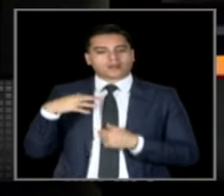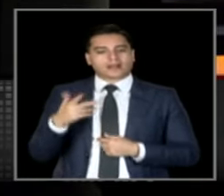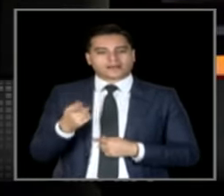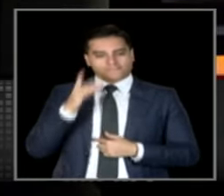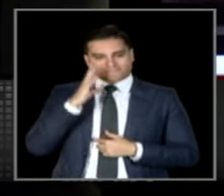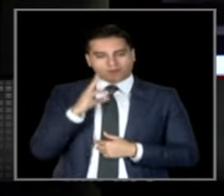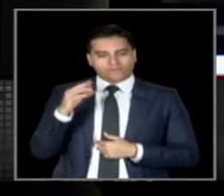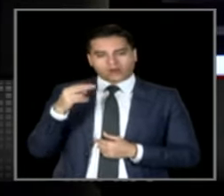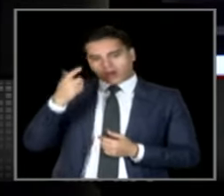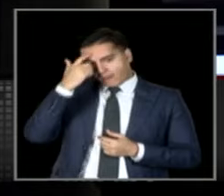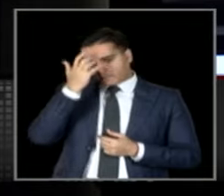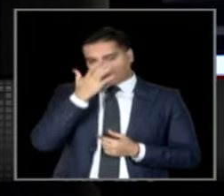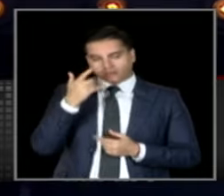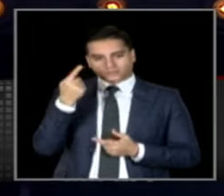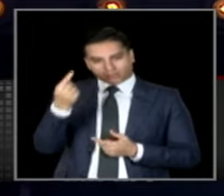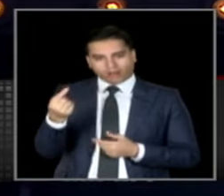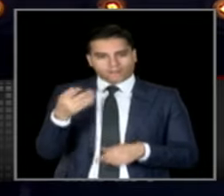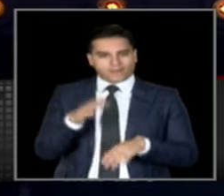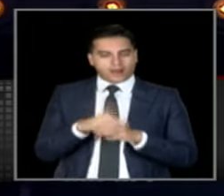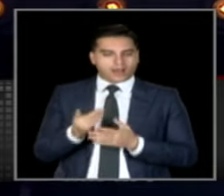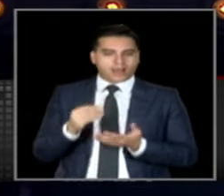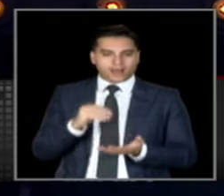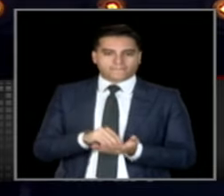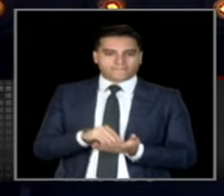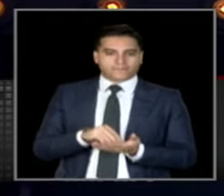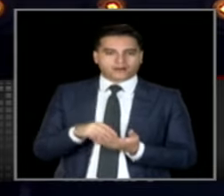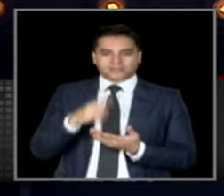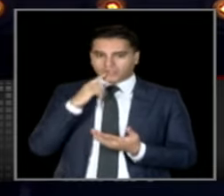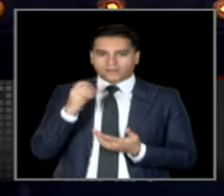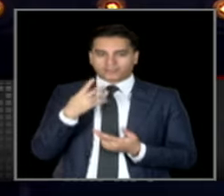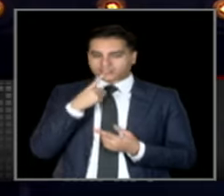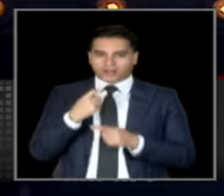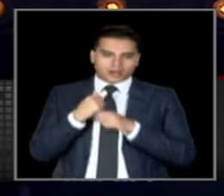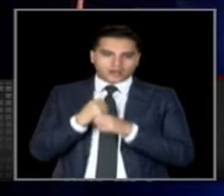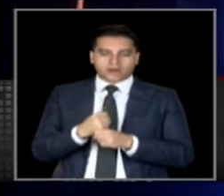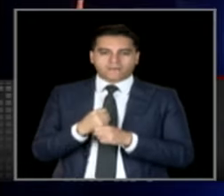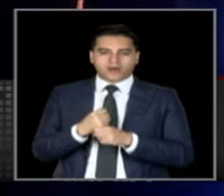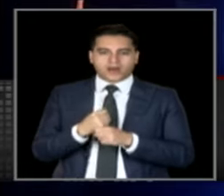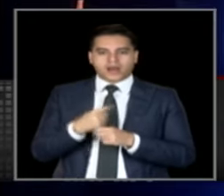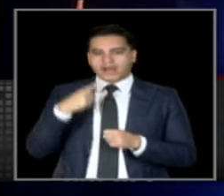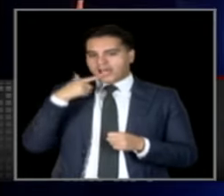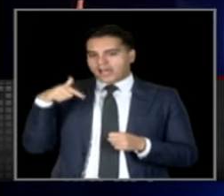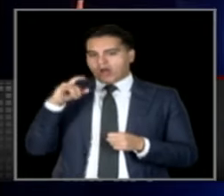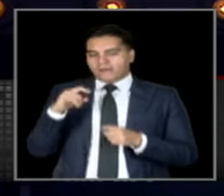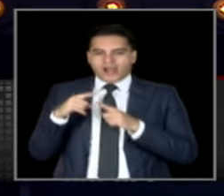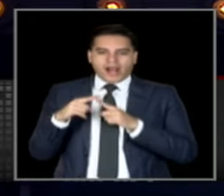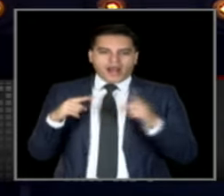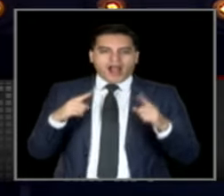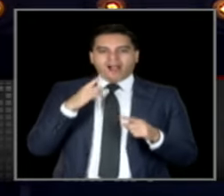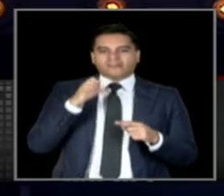عرض عليه عبد الناصر الوزارة واستمر فيها 14 سنة من 56